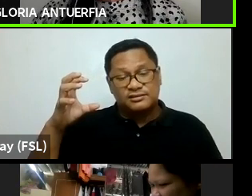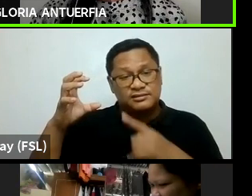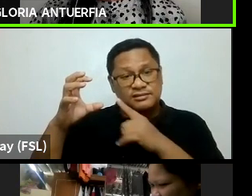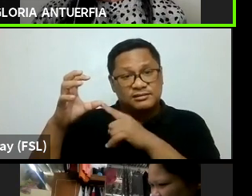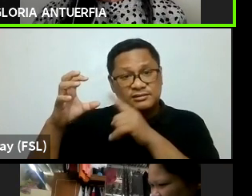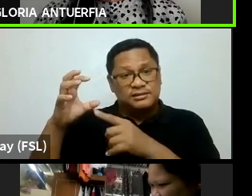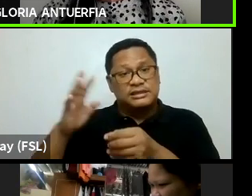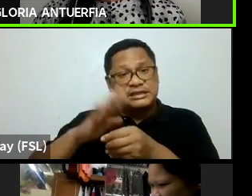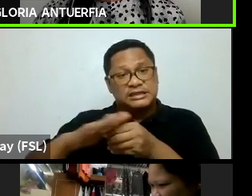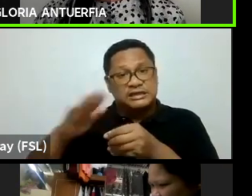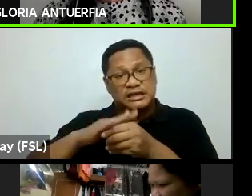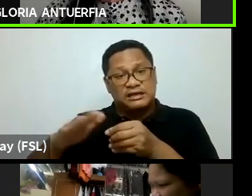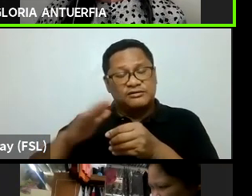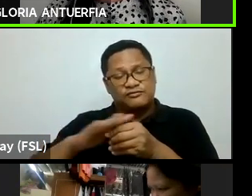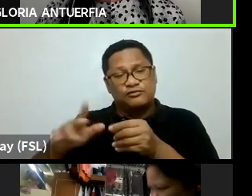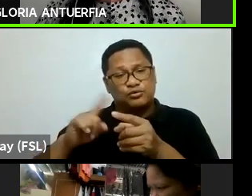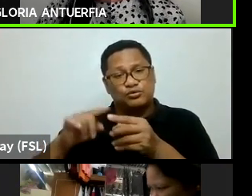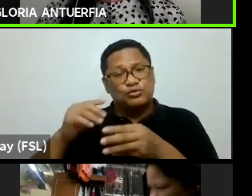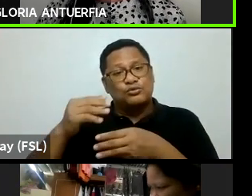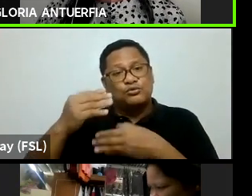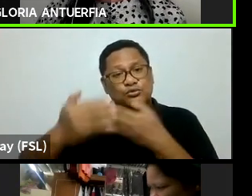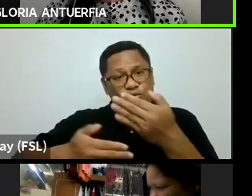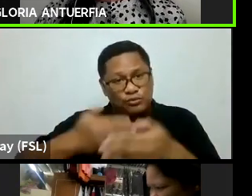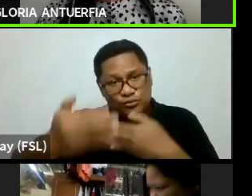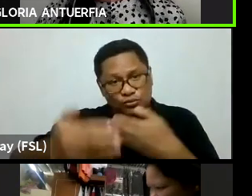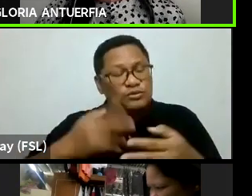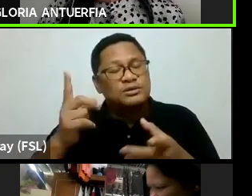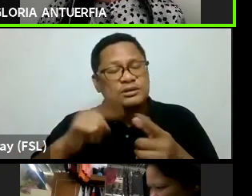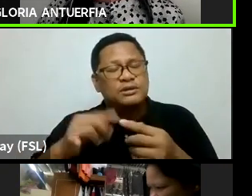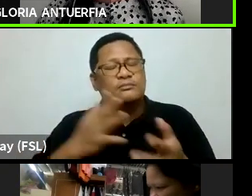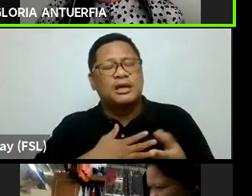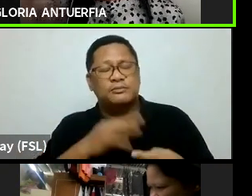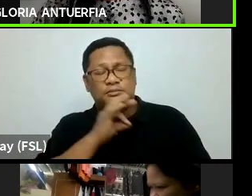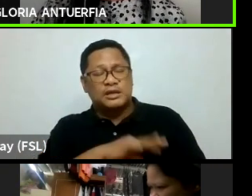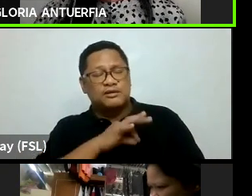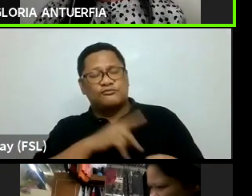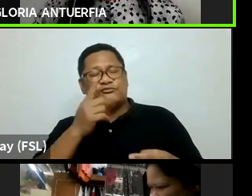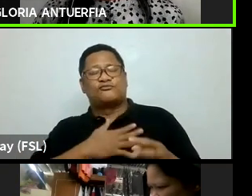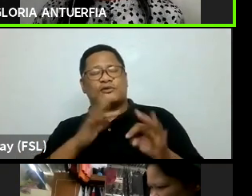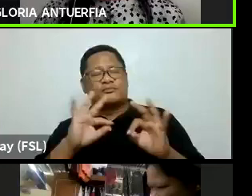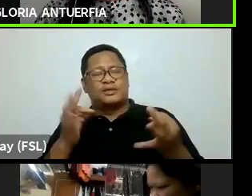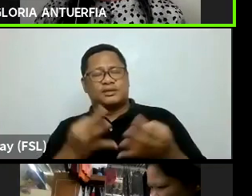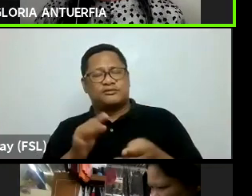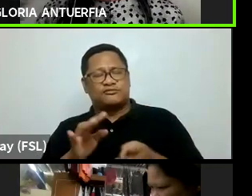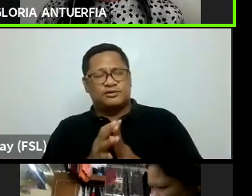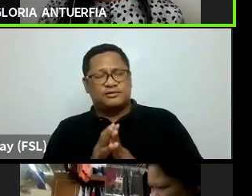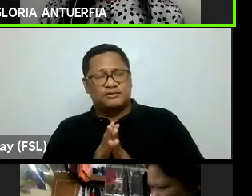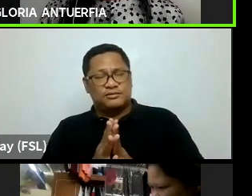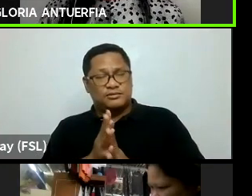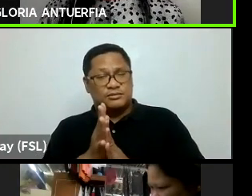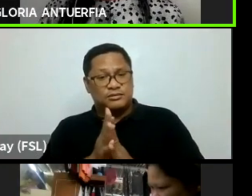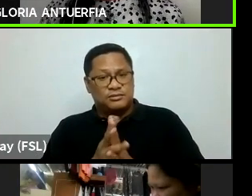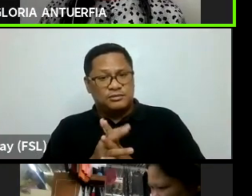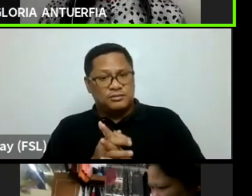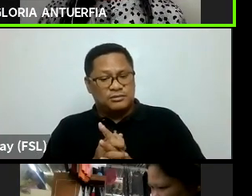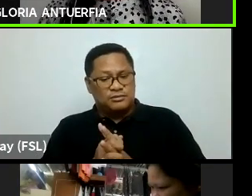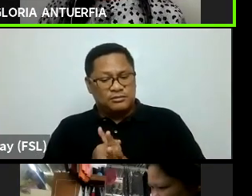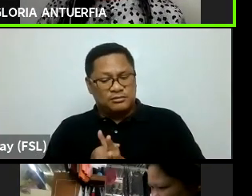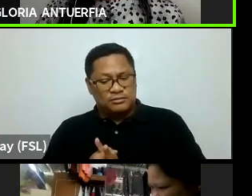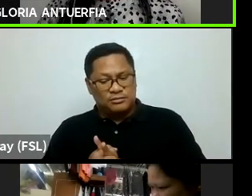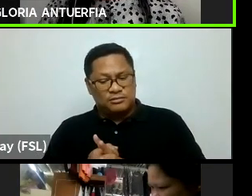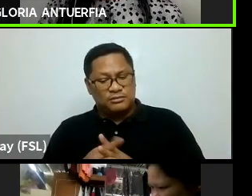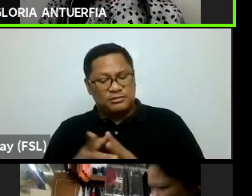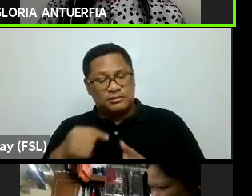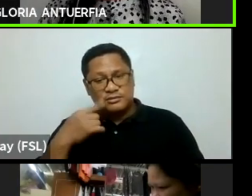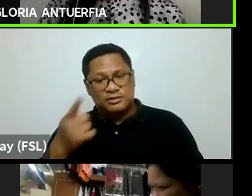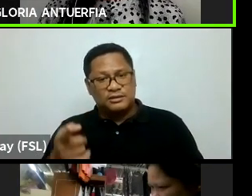na to ipaikutin yon, then yung kikitain ko para sa family. Hanggang bumili ko lang yun. So hindi pala tama yun na yung, hello,